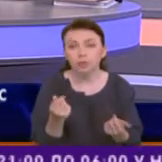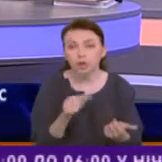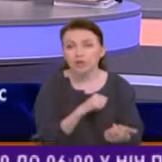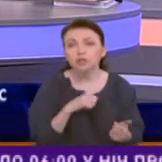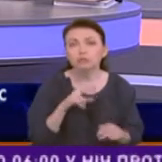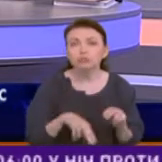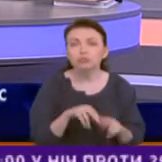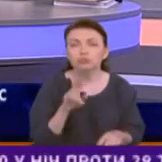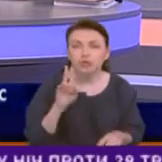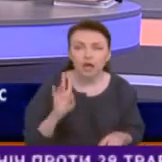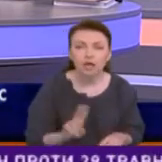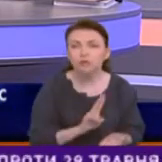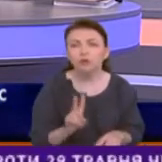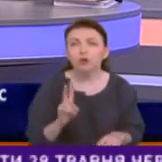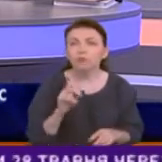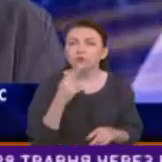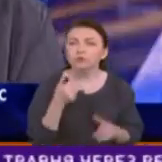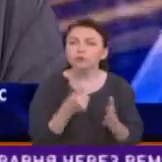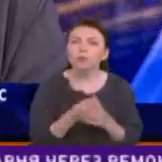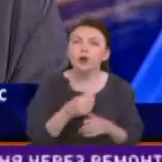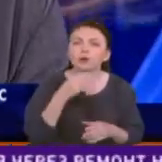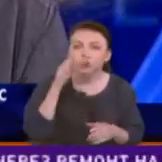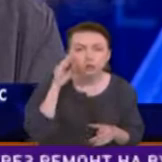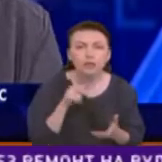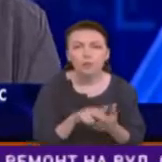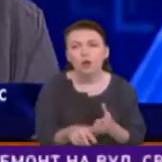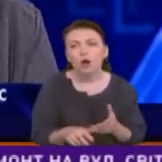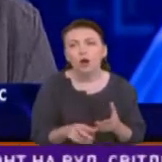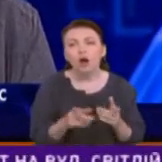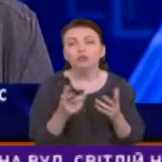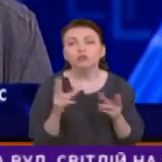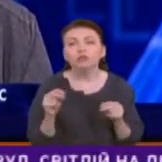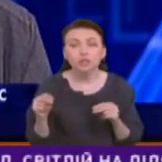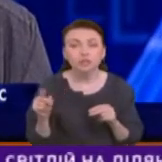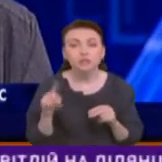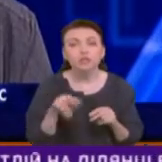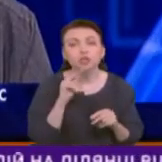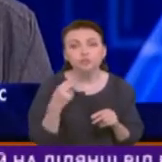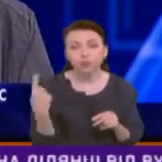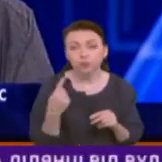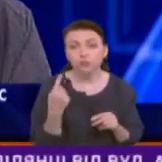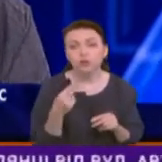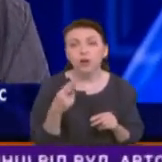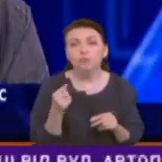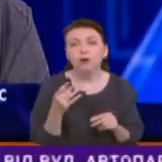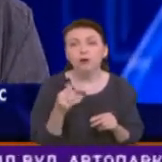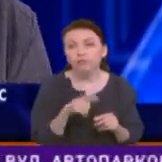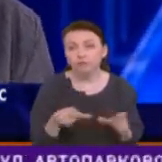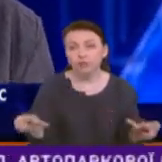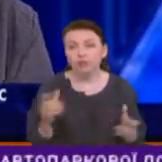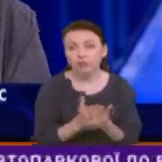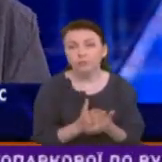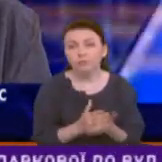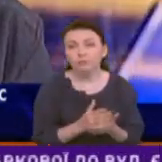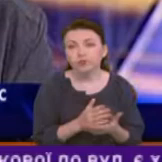будує церкву, до нього приходять, кажуть, ми до батюшки йдемо. Але, на щастя, навіть в Чернігівській області є парафії ПЦУ, де